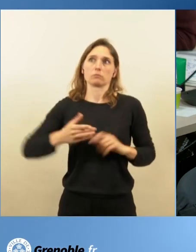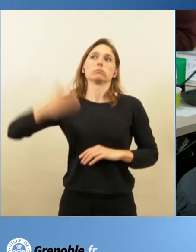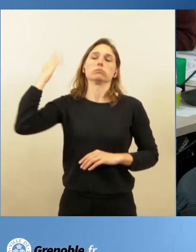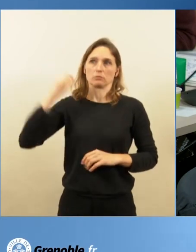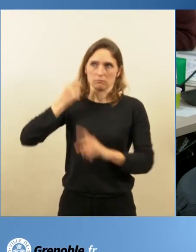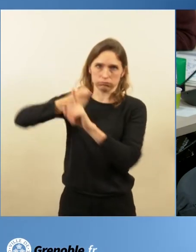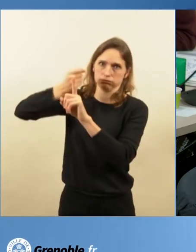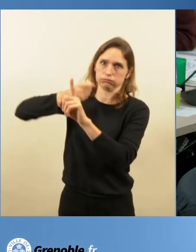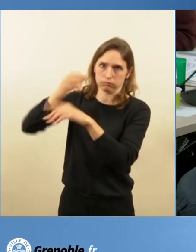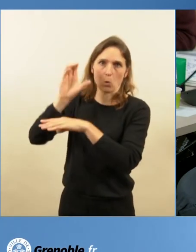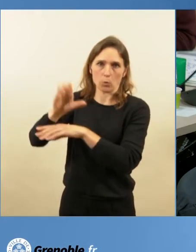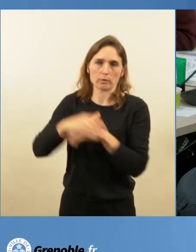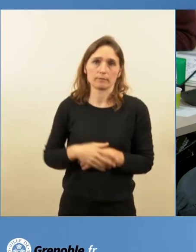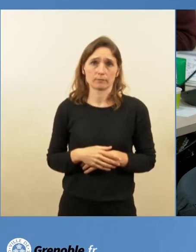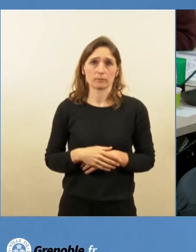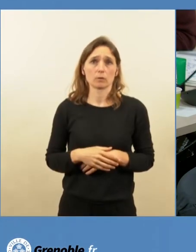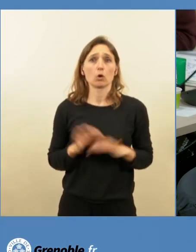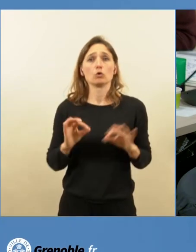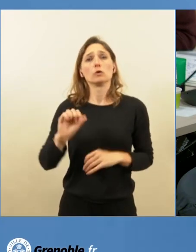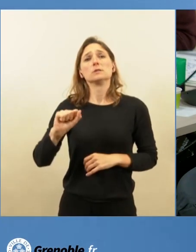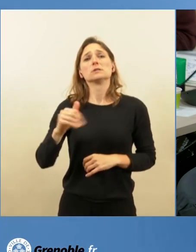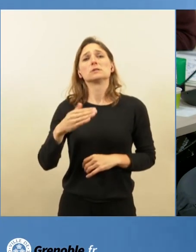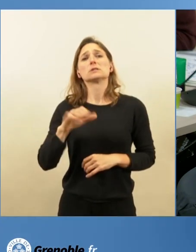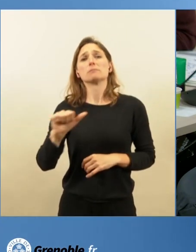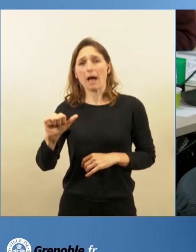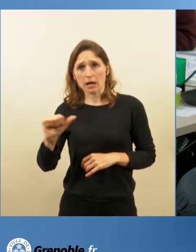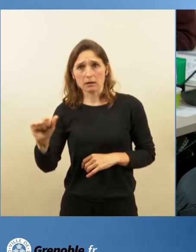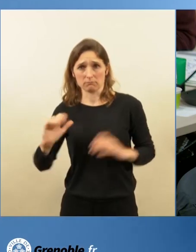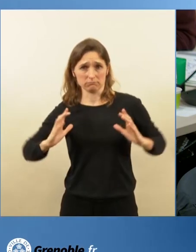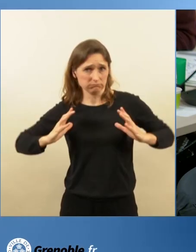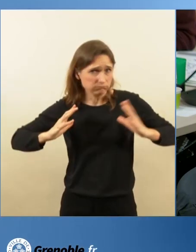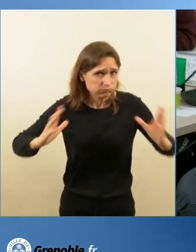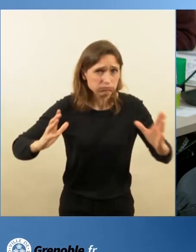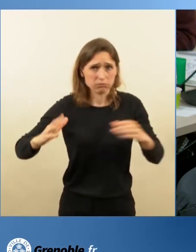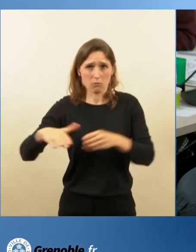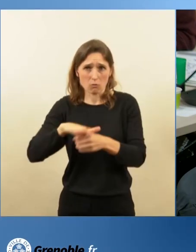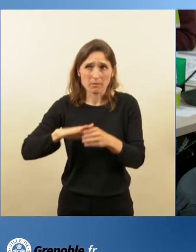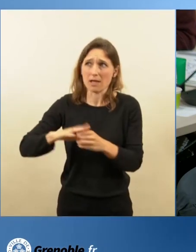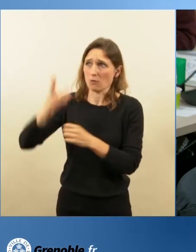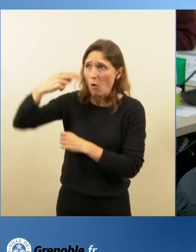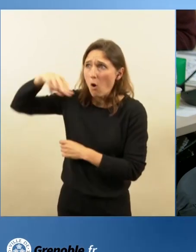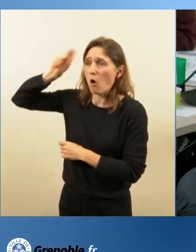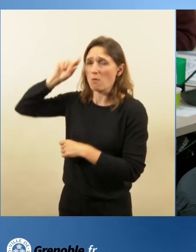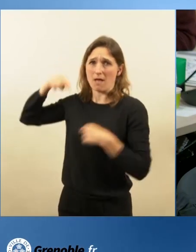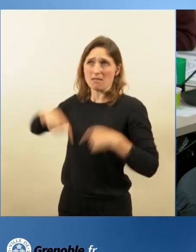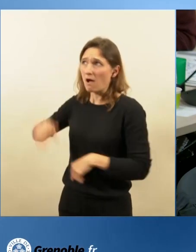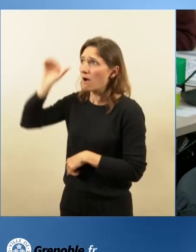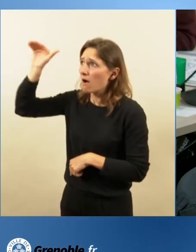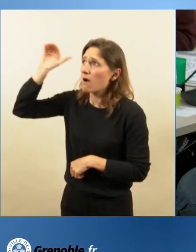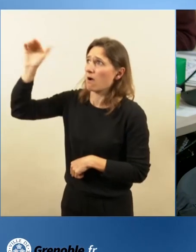est-ce que le SMAG a-t-il bien mobilisé tous les moyens de l'Europe de l'État pour engager le PDU 2019